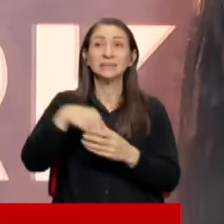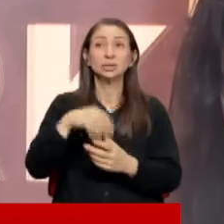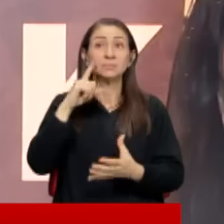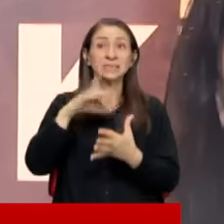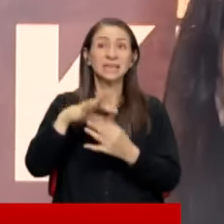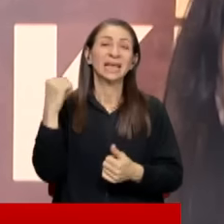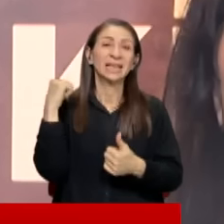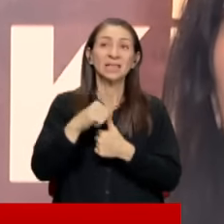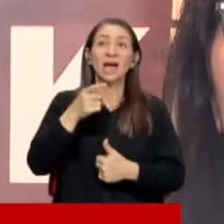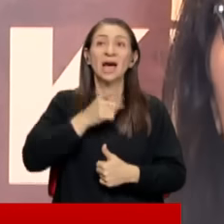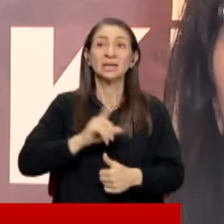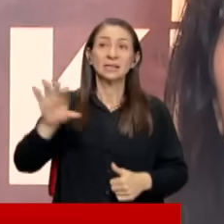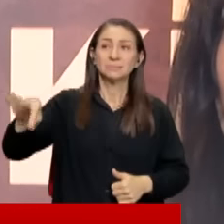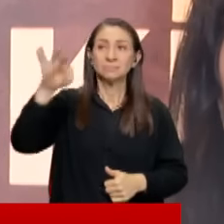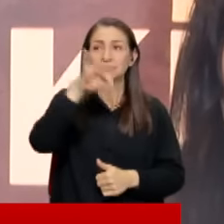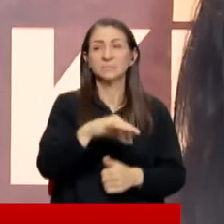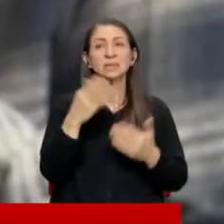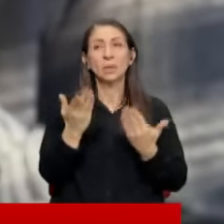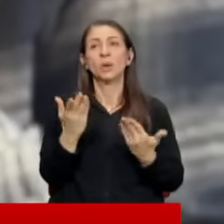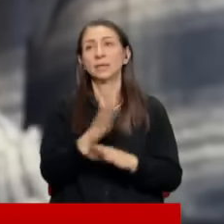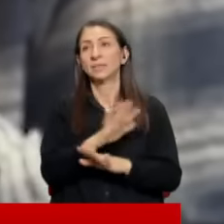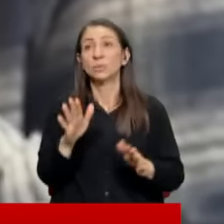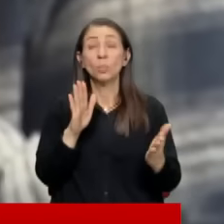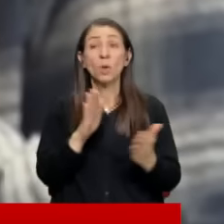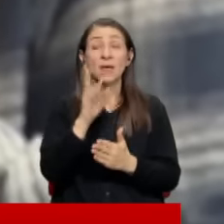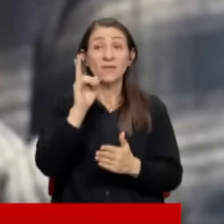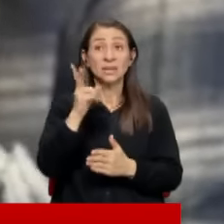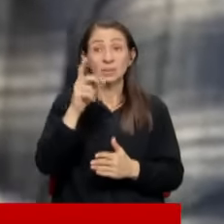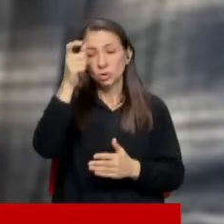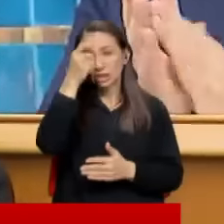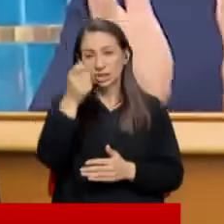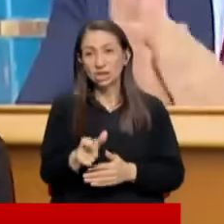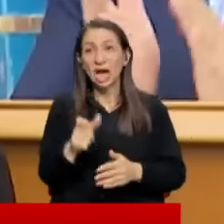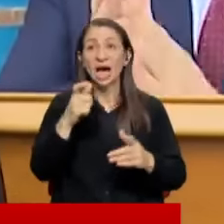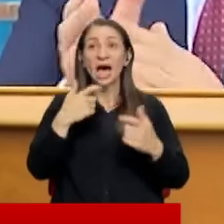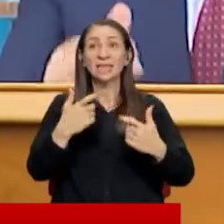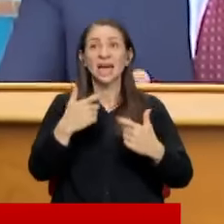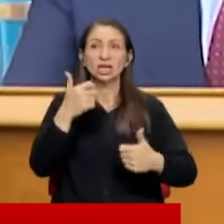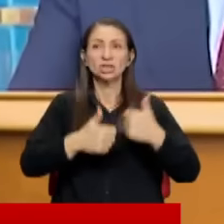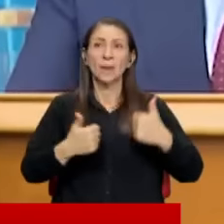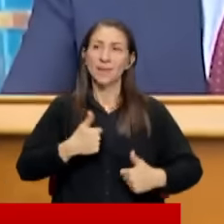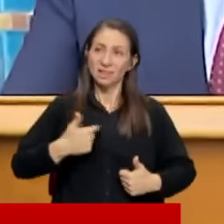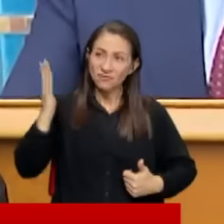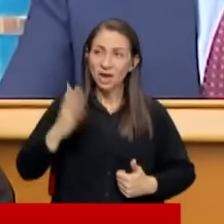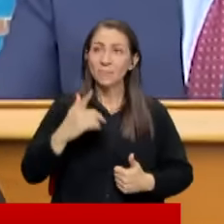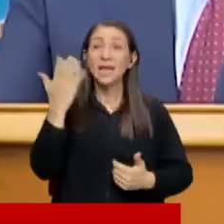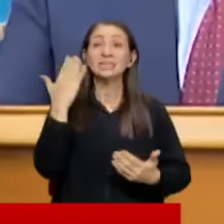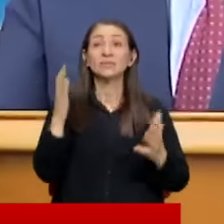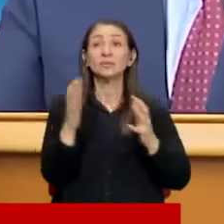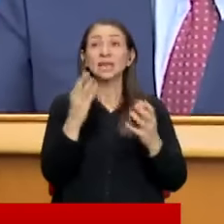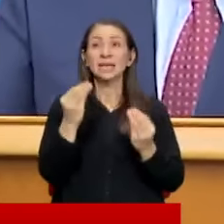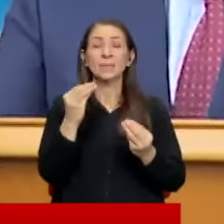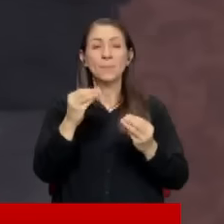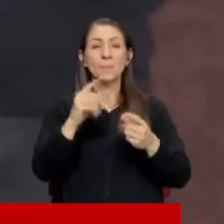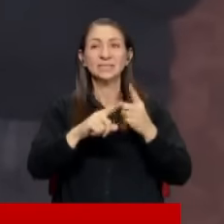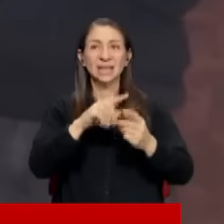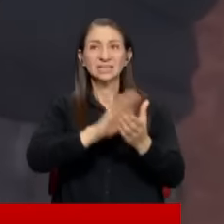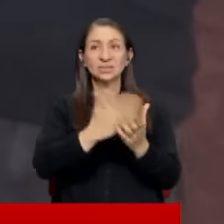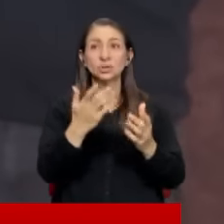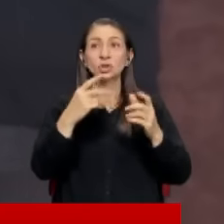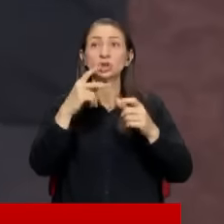birini yeniden aday göstermeniz kabul edilemez. Muhalefet kanadında Türkiye İşçi Partisi Hatay yarışında ben de varım dedi. Eski futbolcu ve İYİ Parti'den istifa